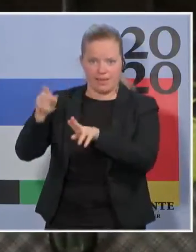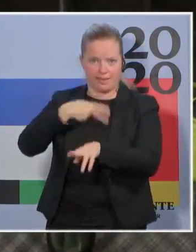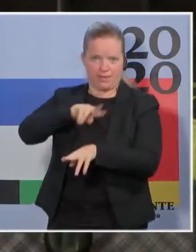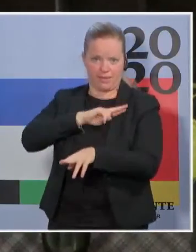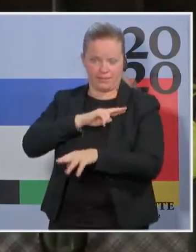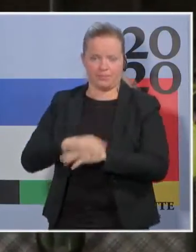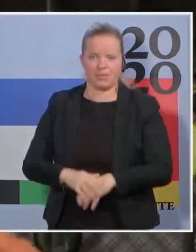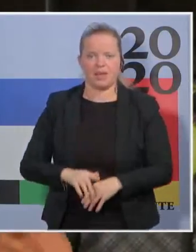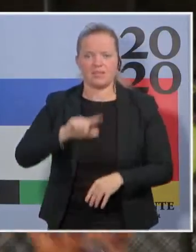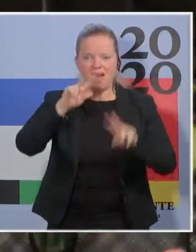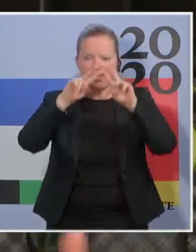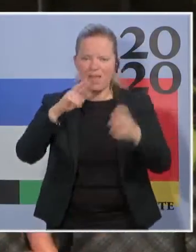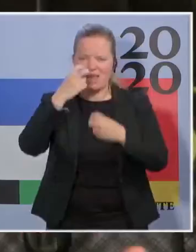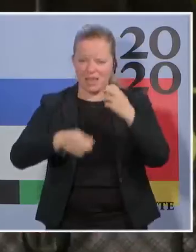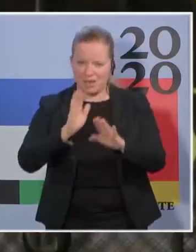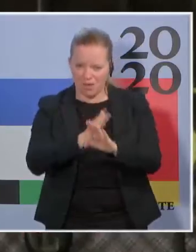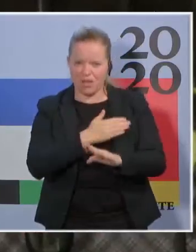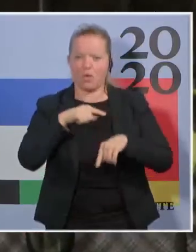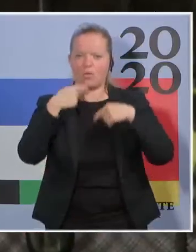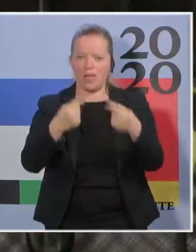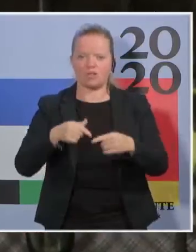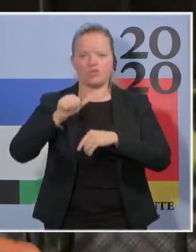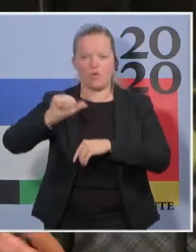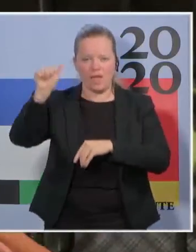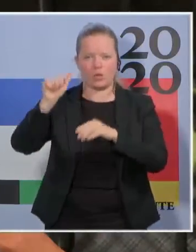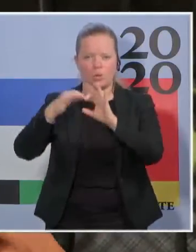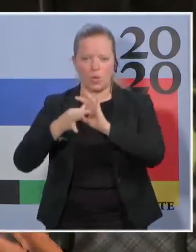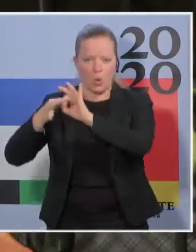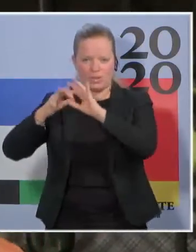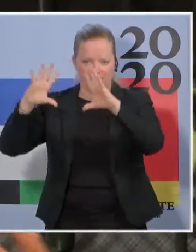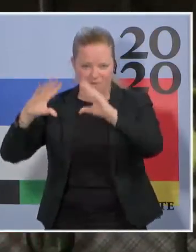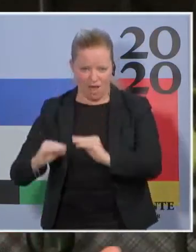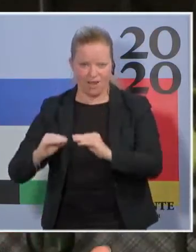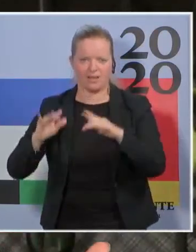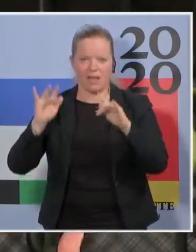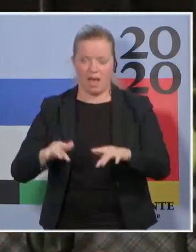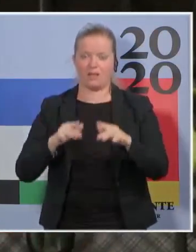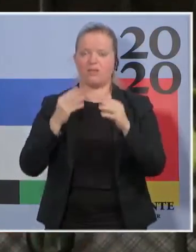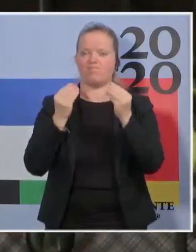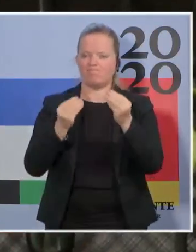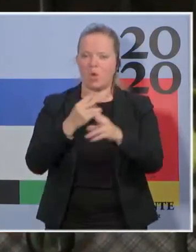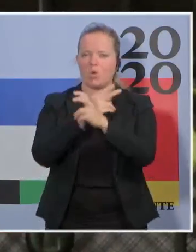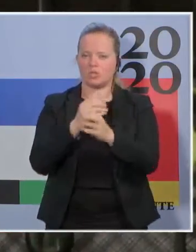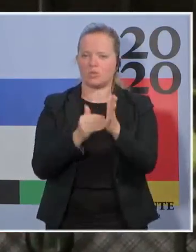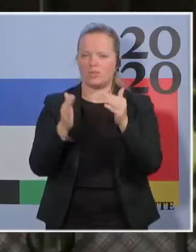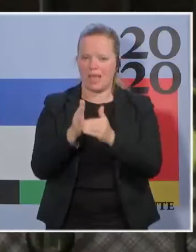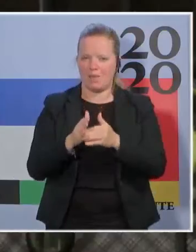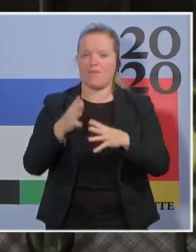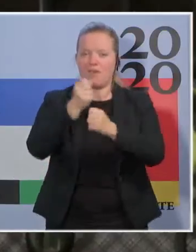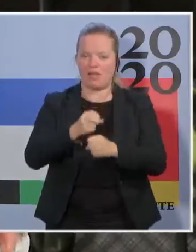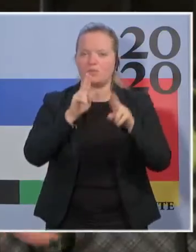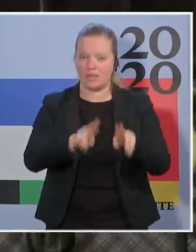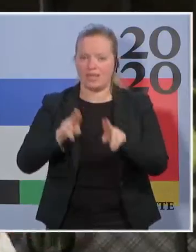Nach dem Zweiten Weltkrieg und später nach dem Zerfall der Sowjetunion hat dieses sogenannte österreichische System der